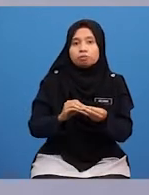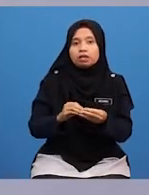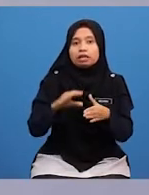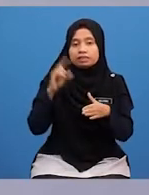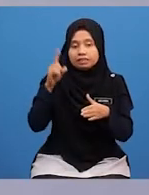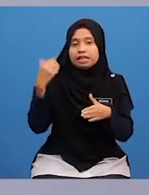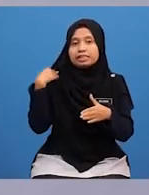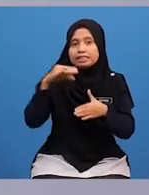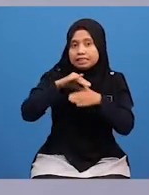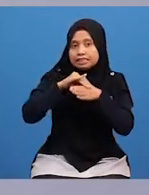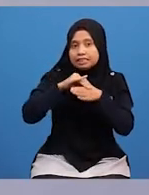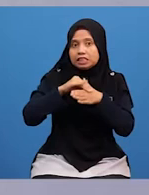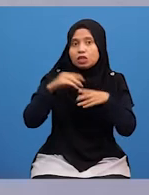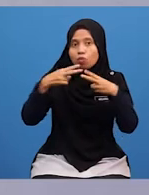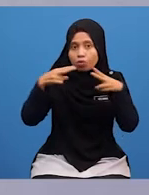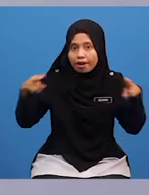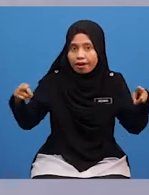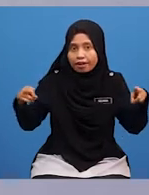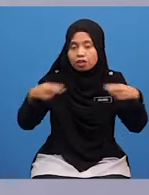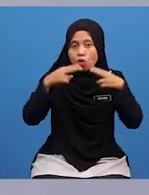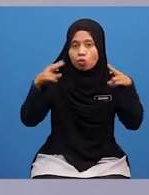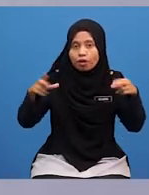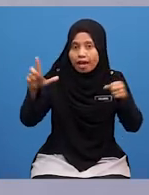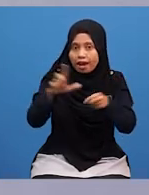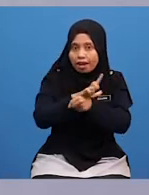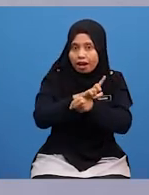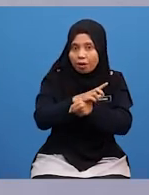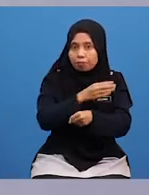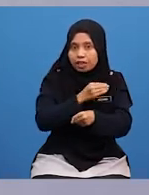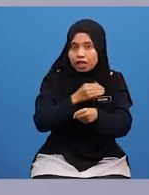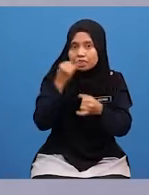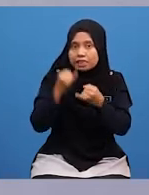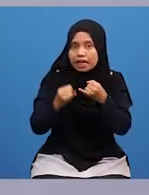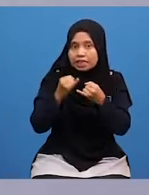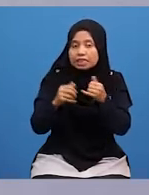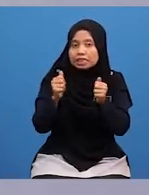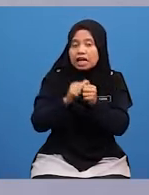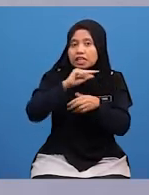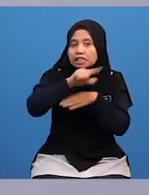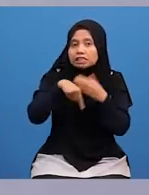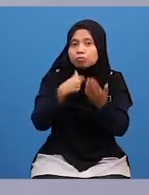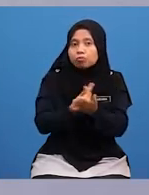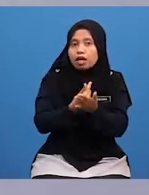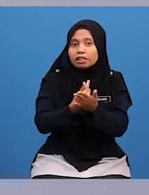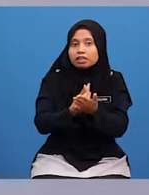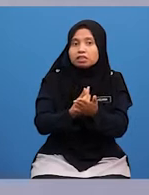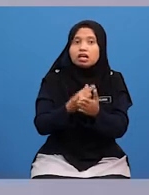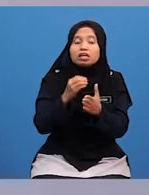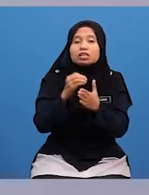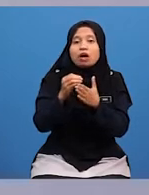hendaklah mengandungi isi, huraian, huraian lengkap dan diakhiri dengan